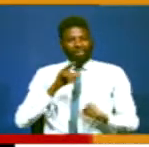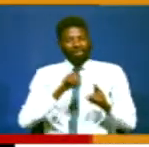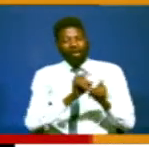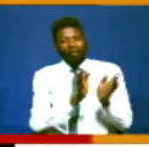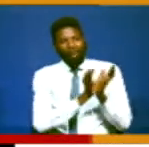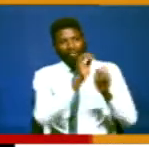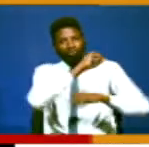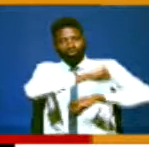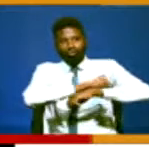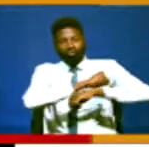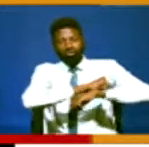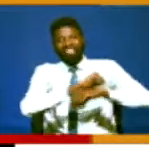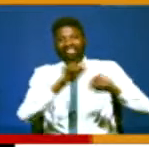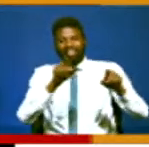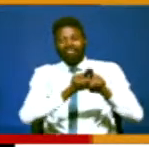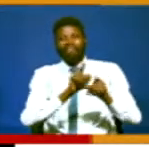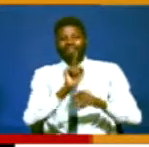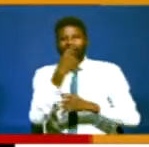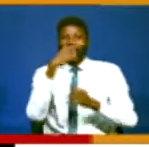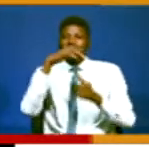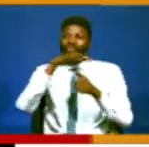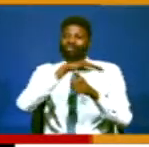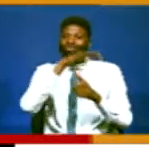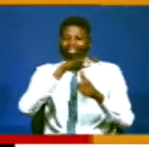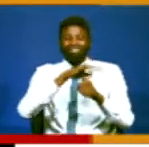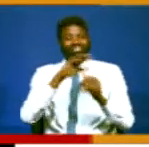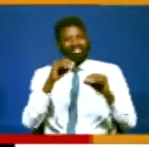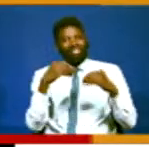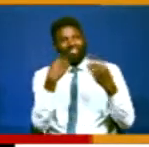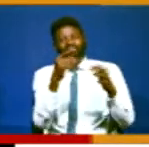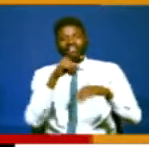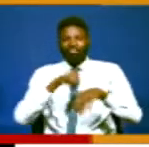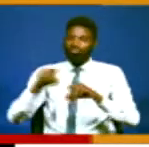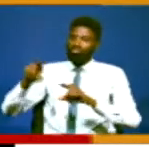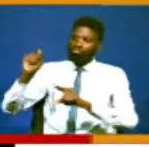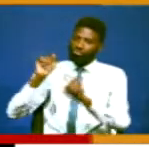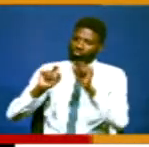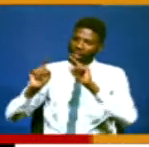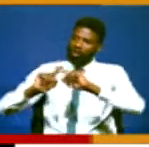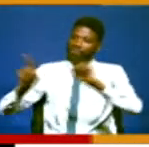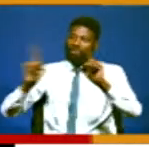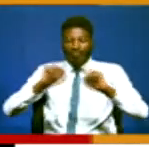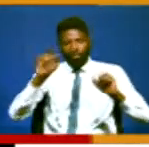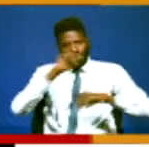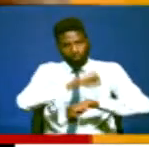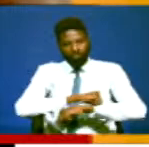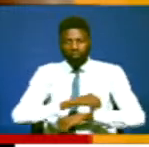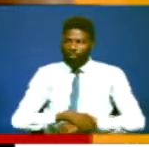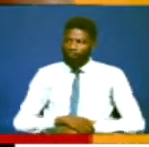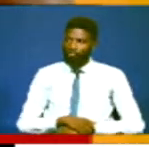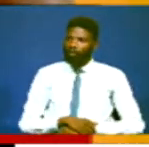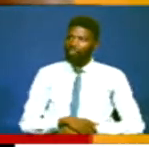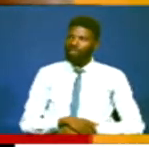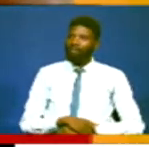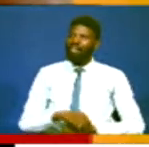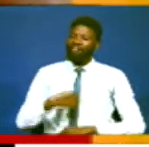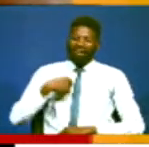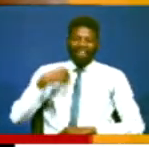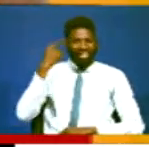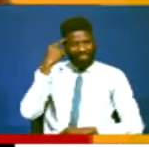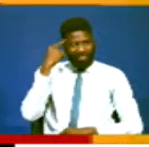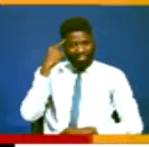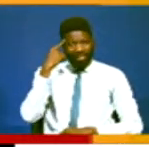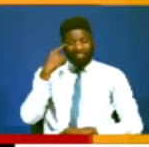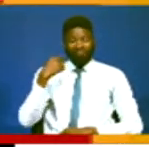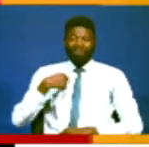ama kipaumbele katika ile uteuzi wa shule tofauti. Nadhani niseme kwamba ili ni